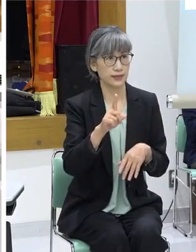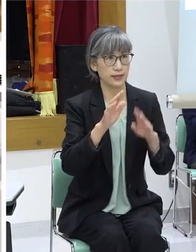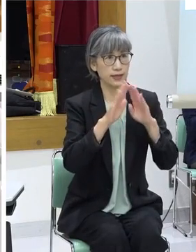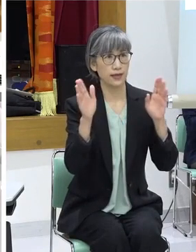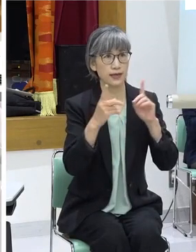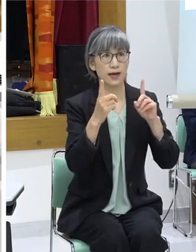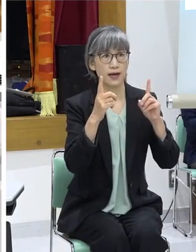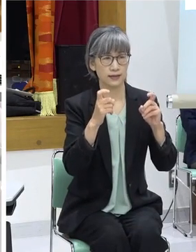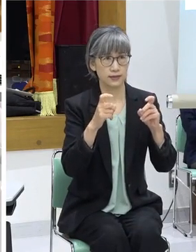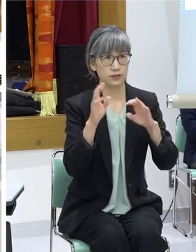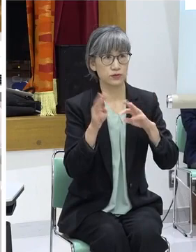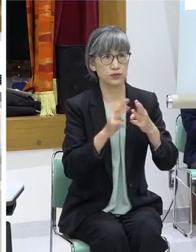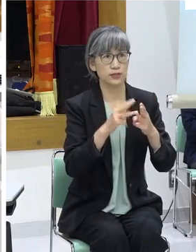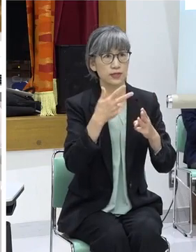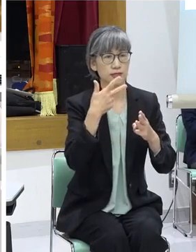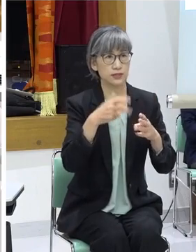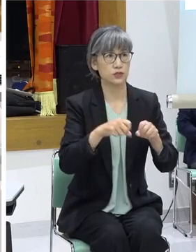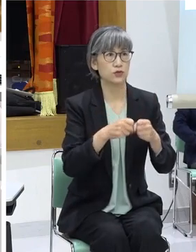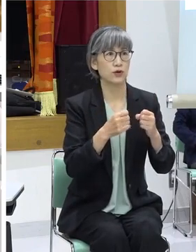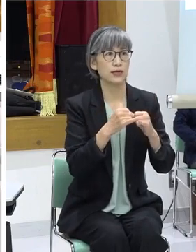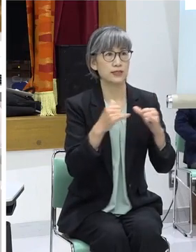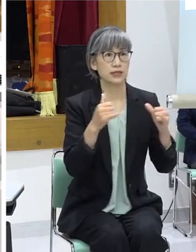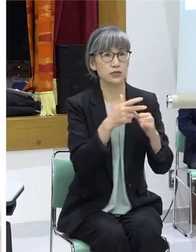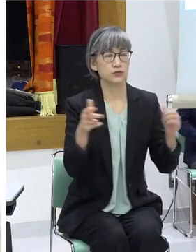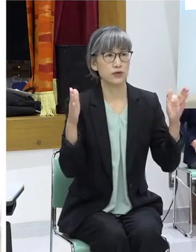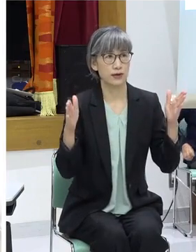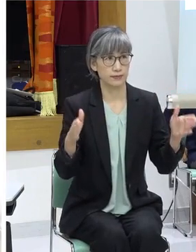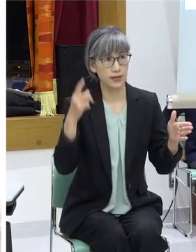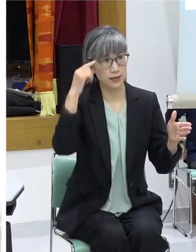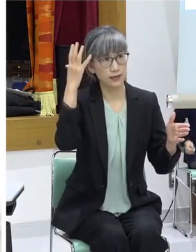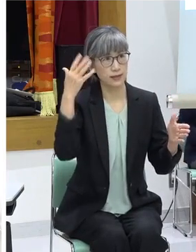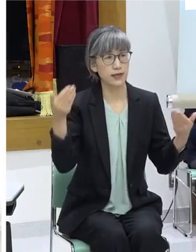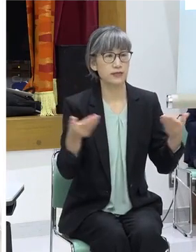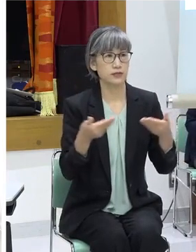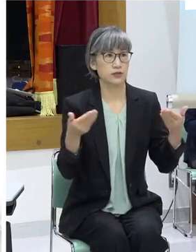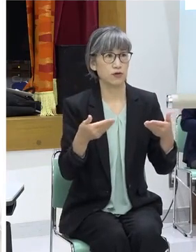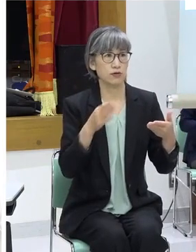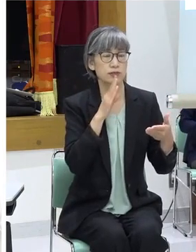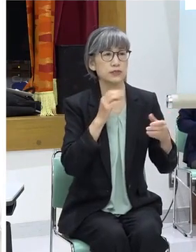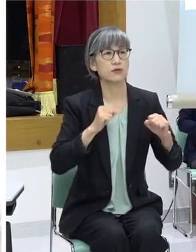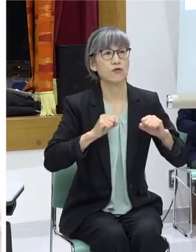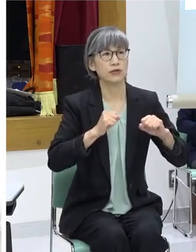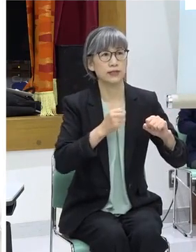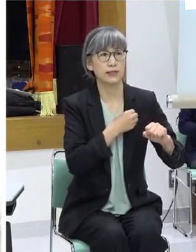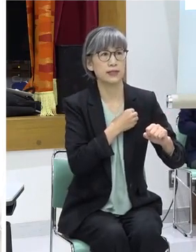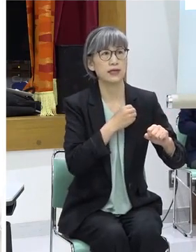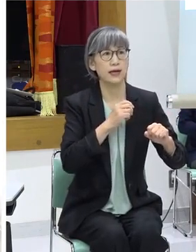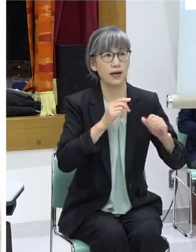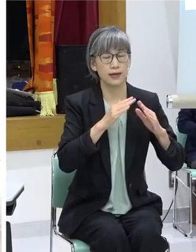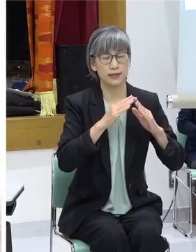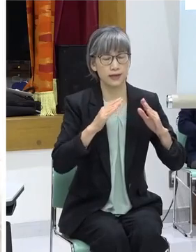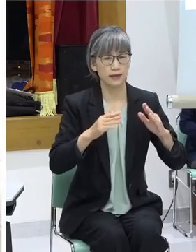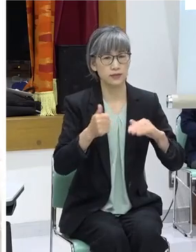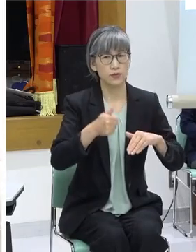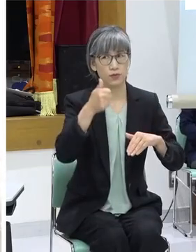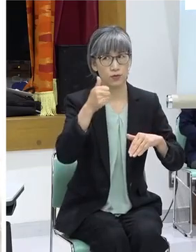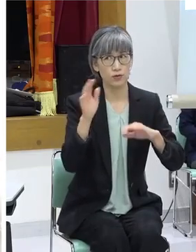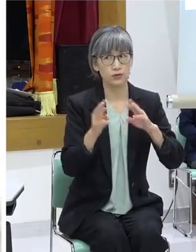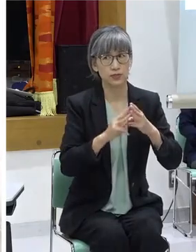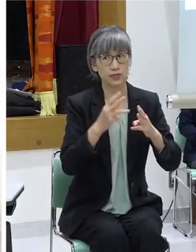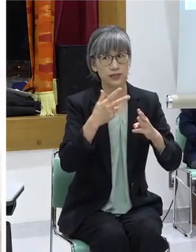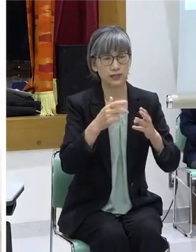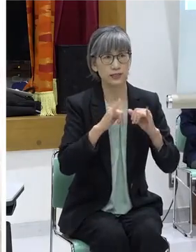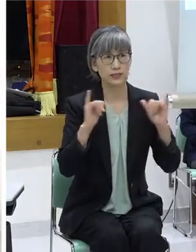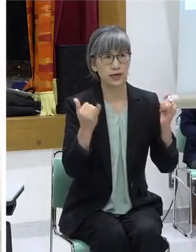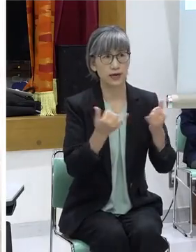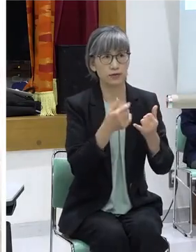を吹田市障害者週間記念事業実行委員会会長である吹田市社会